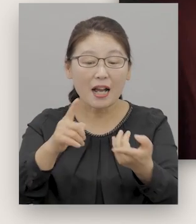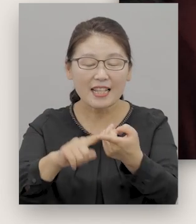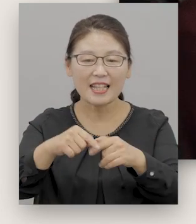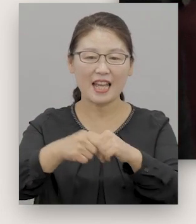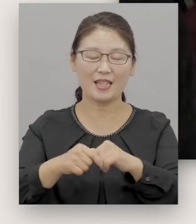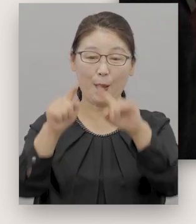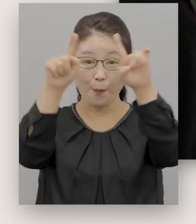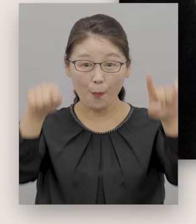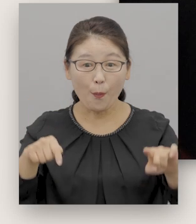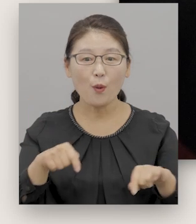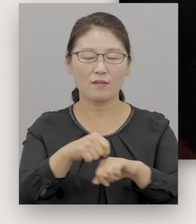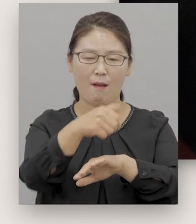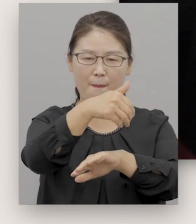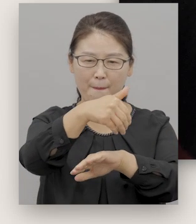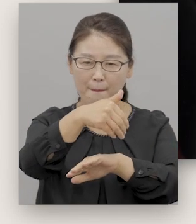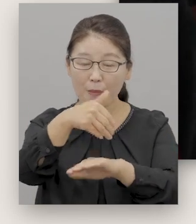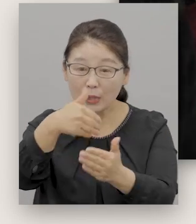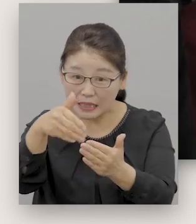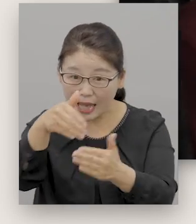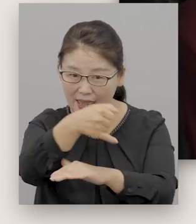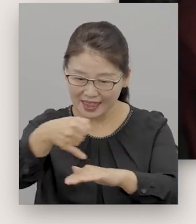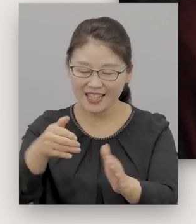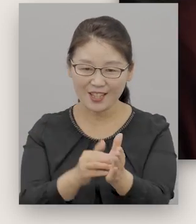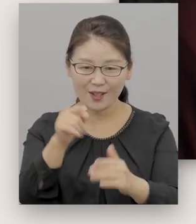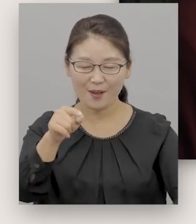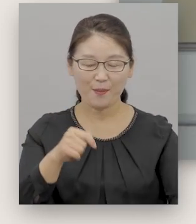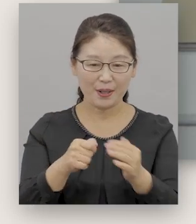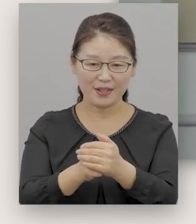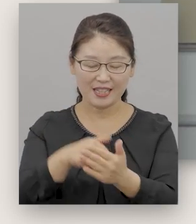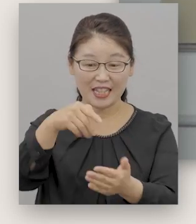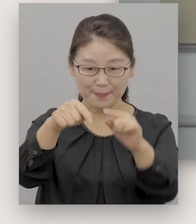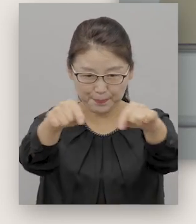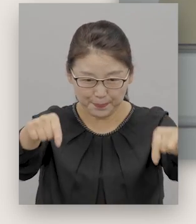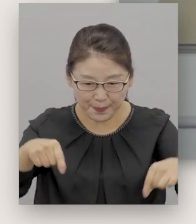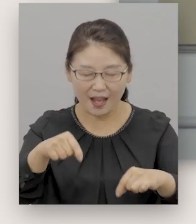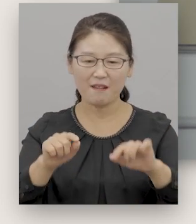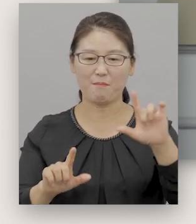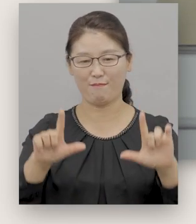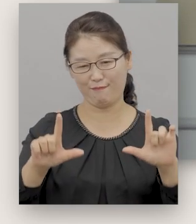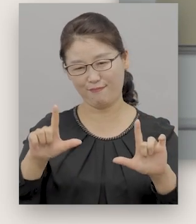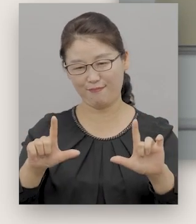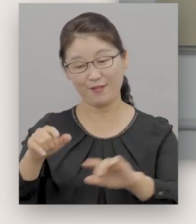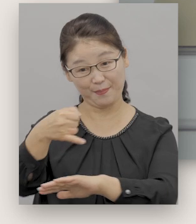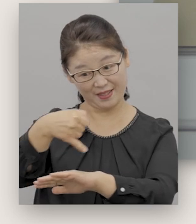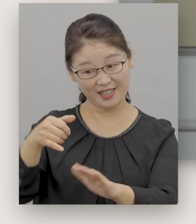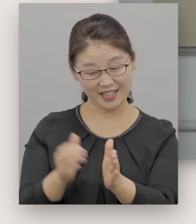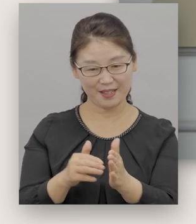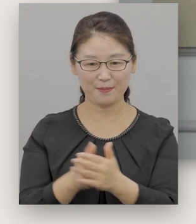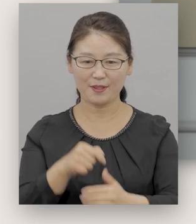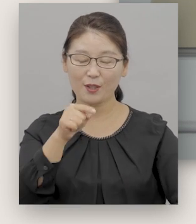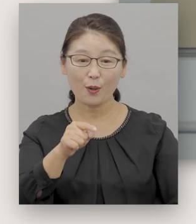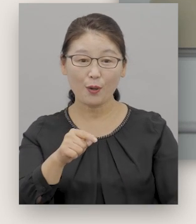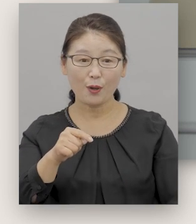이렇게 이동되어가지고 이렇게 부유하는 것 같은 이제 그런 모습을 나타내고 있죠. 듀샹의 체스에 대한 사랑은 이렇게